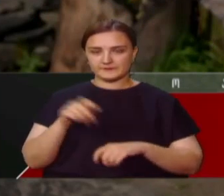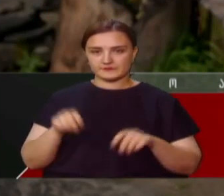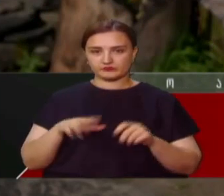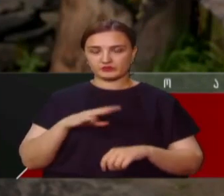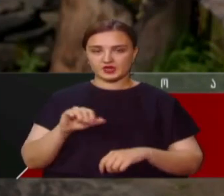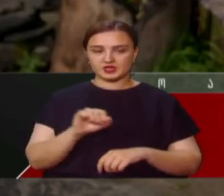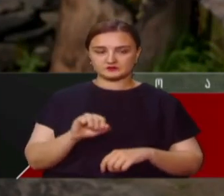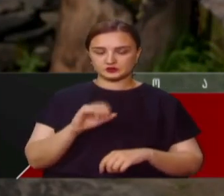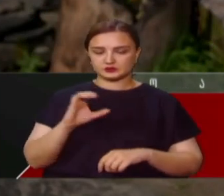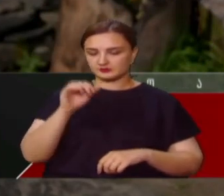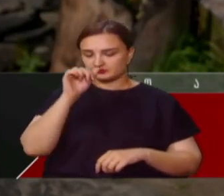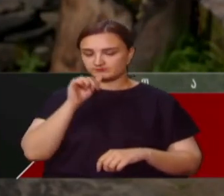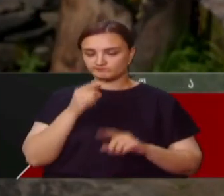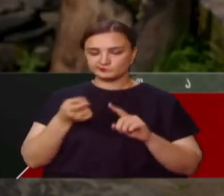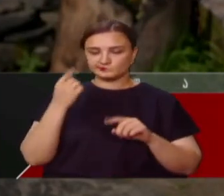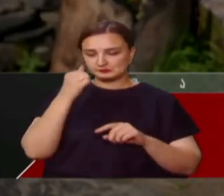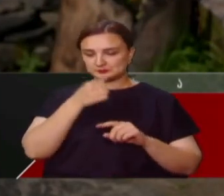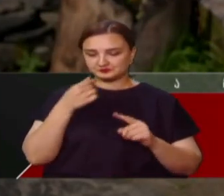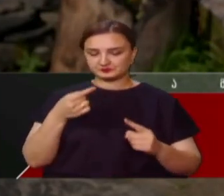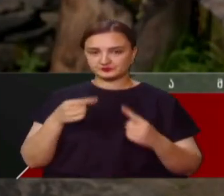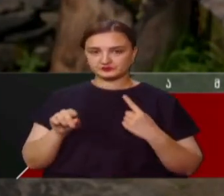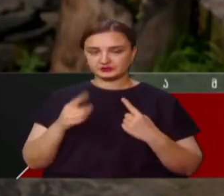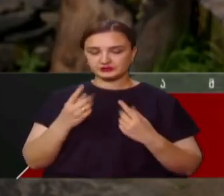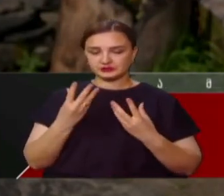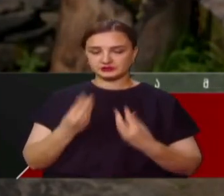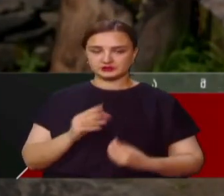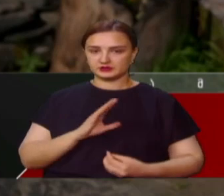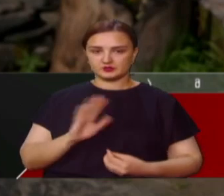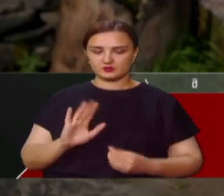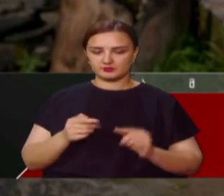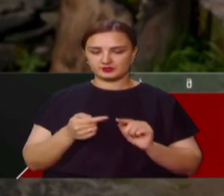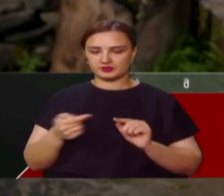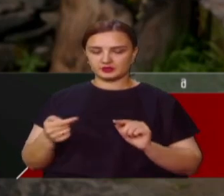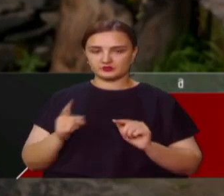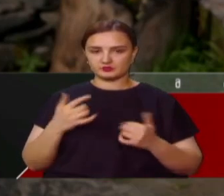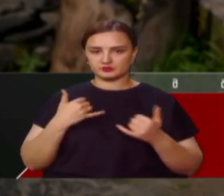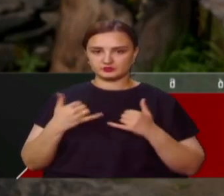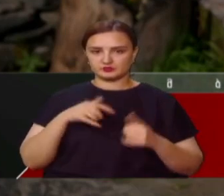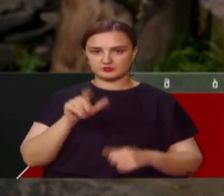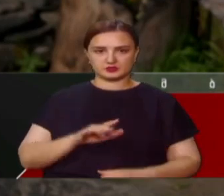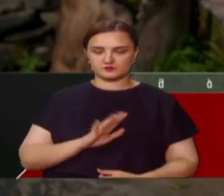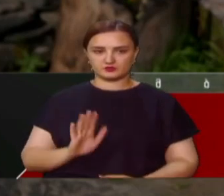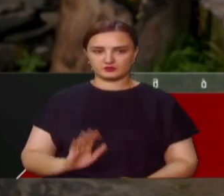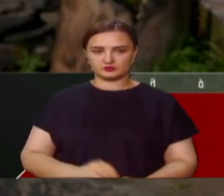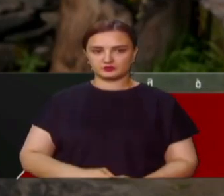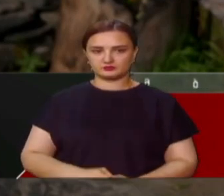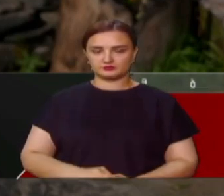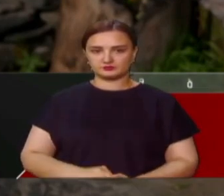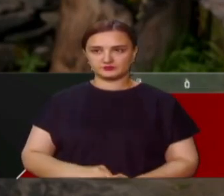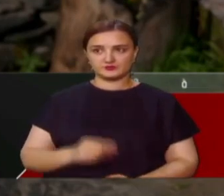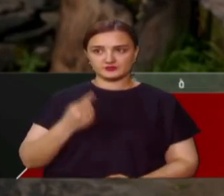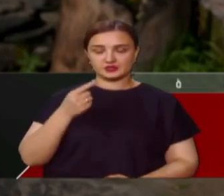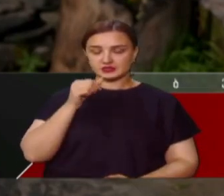აგვისტო-სექტემბერში, სექტემბერში წინა წლების განსხვავებით ფაქტიურად ერთი დღეც არ ყოფილა, ისე რომ სტუმარი არ ყოლოდა. წინა